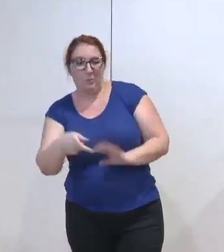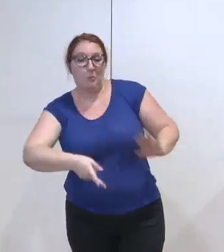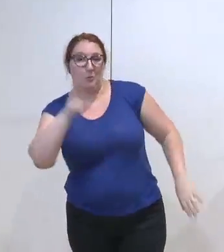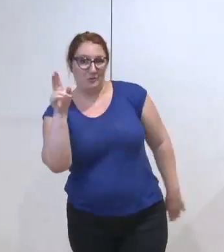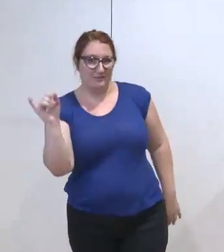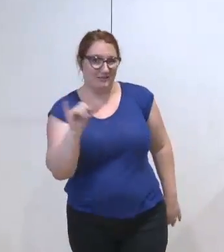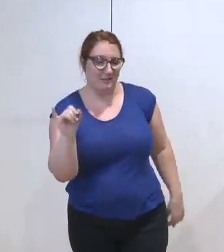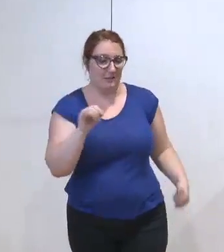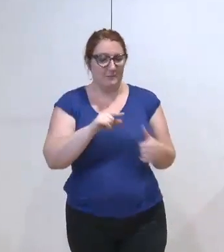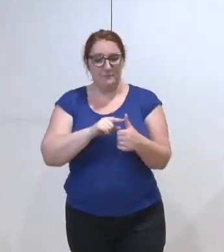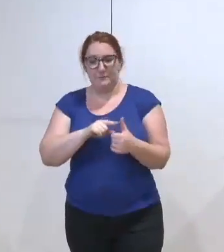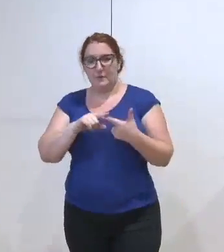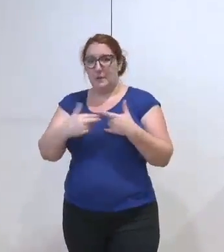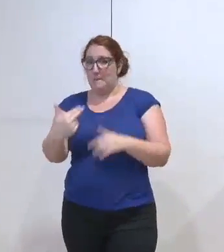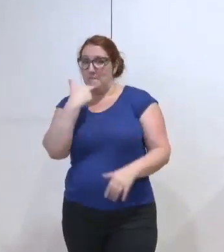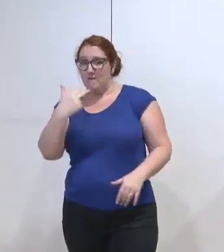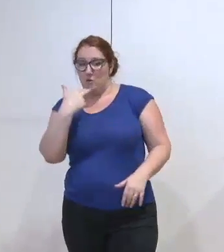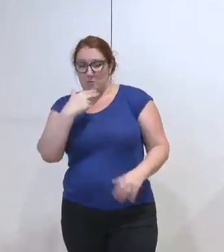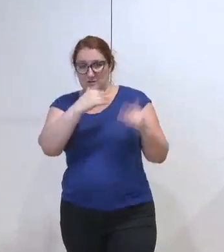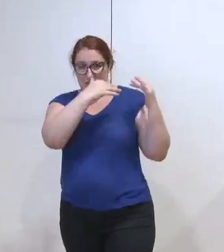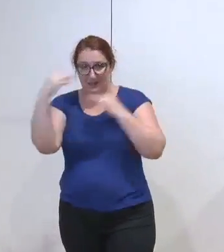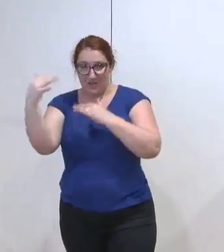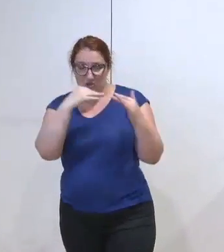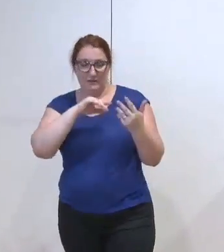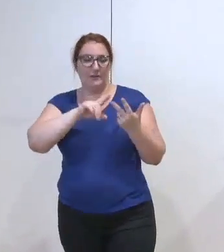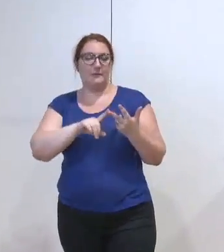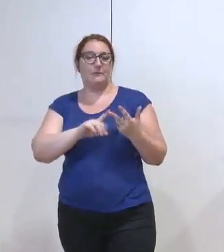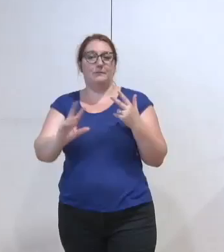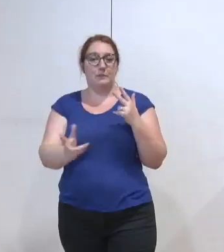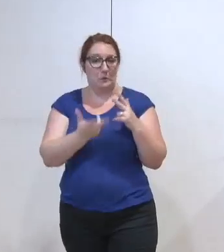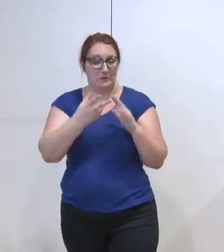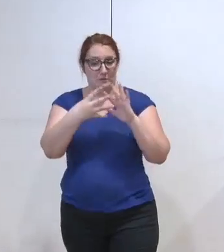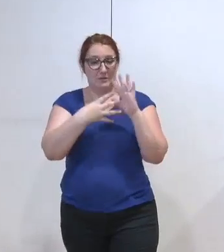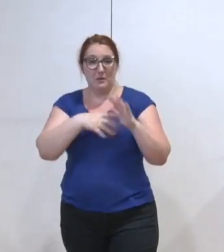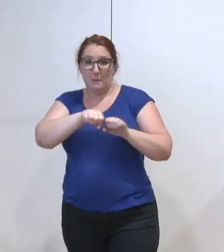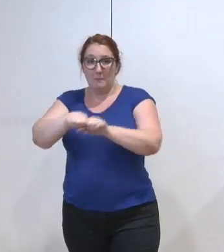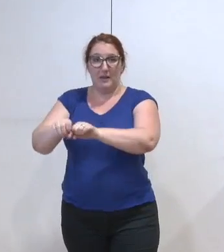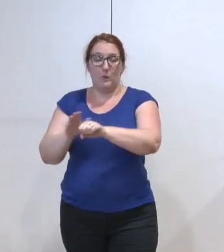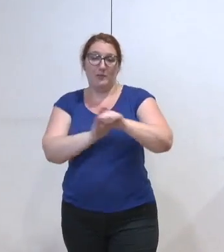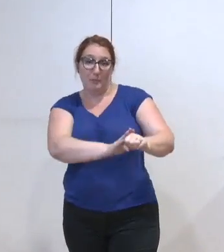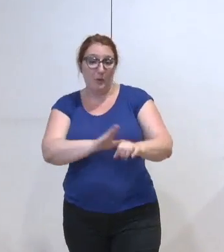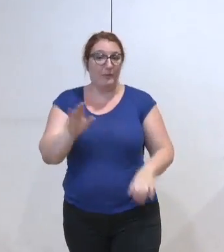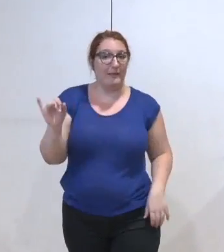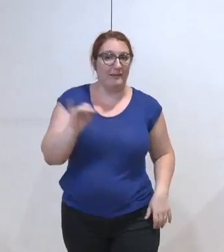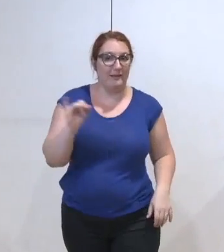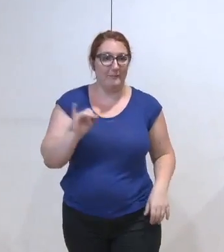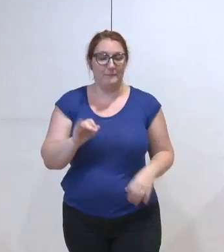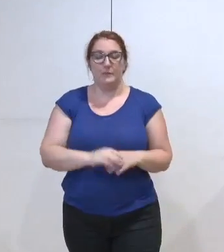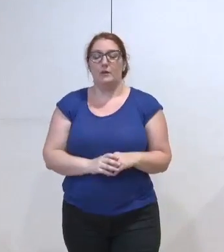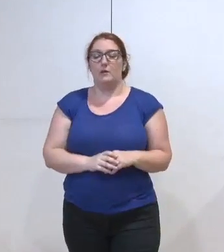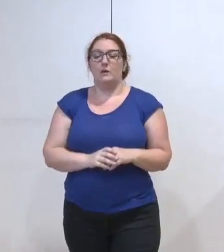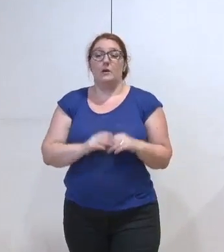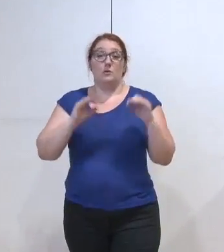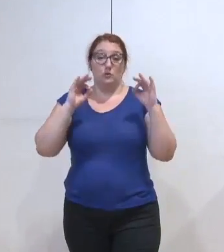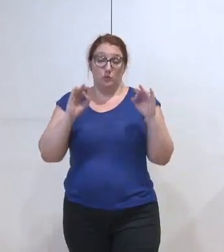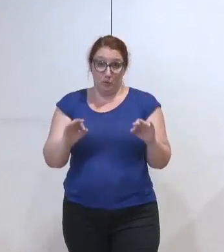critère de performance énergétique et un critère de priorité euh